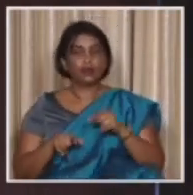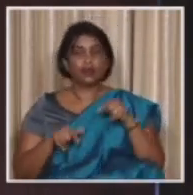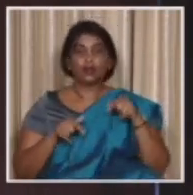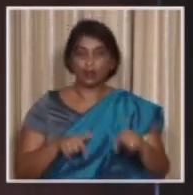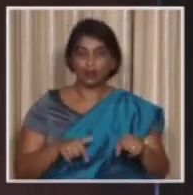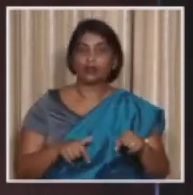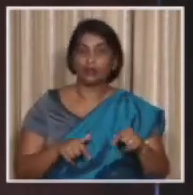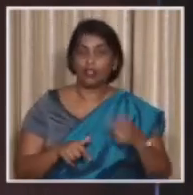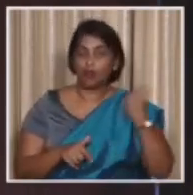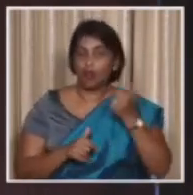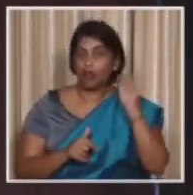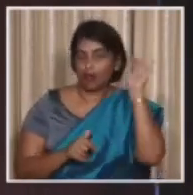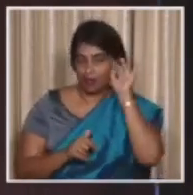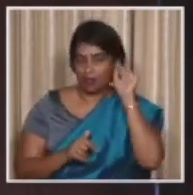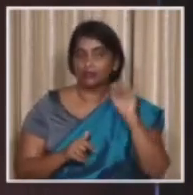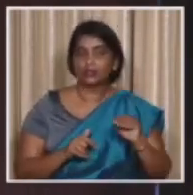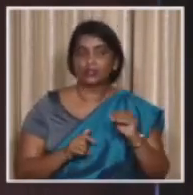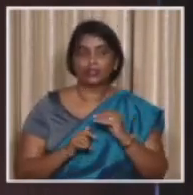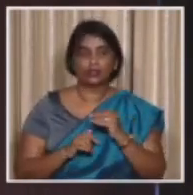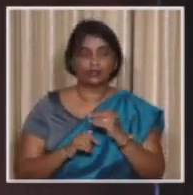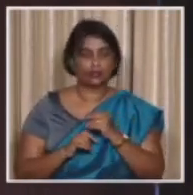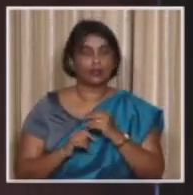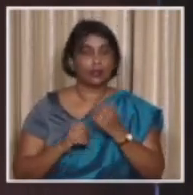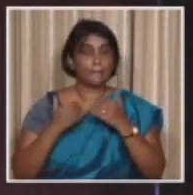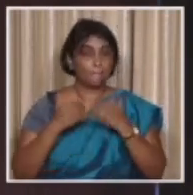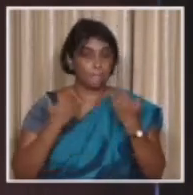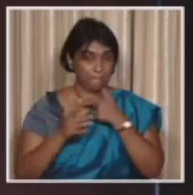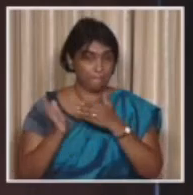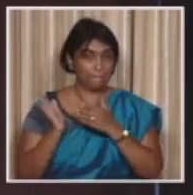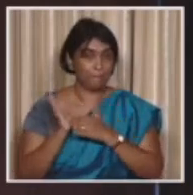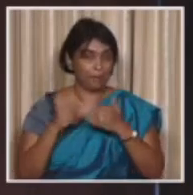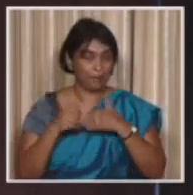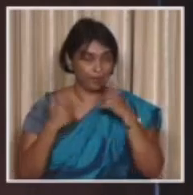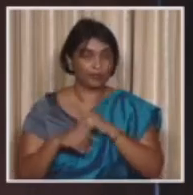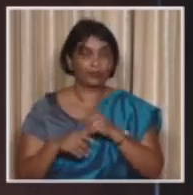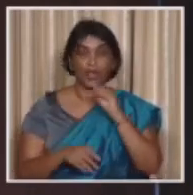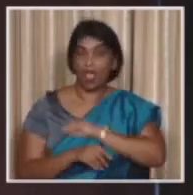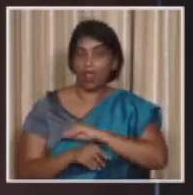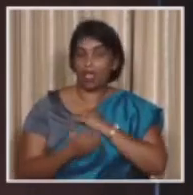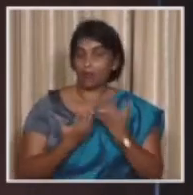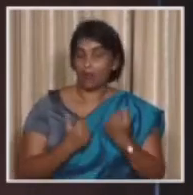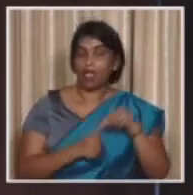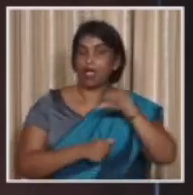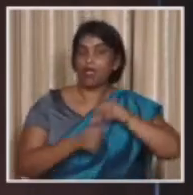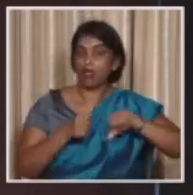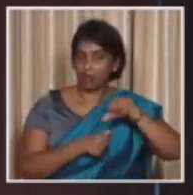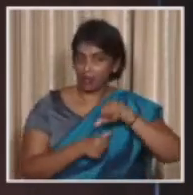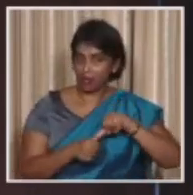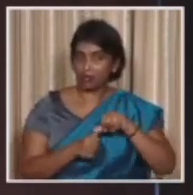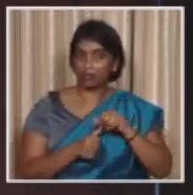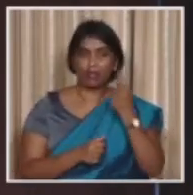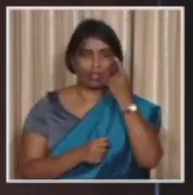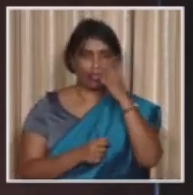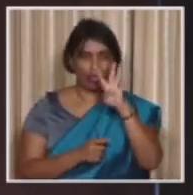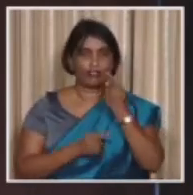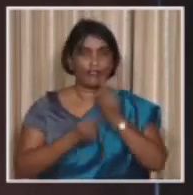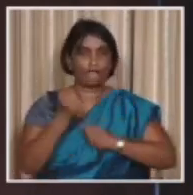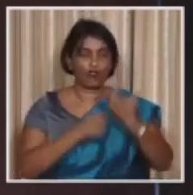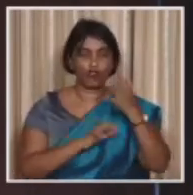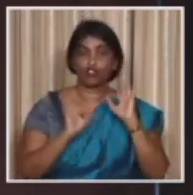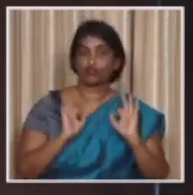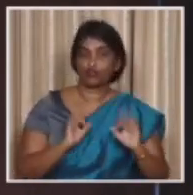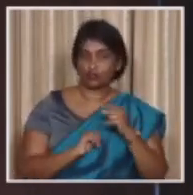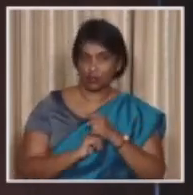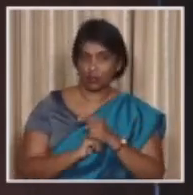අපිට එන අලුත් ආරංචිය ඉකොනොමික් සංග්‍රහව කියනවා ලාභ ලබන ආයතන 14ක් විකුණන්න ලෑස්ති කරලා